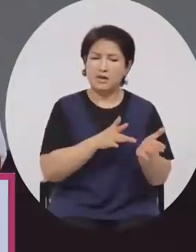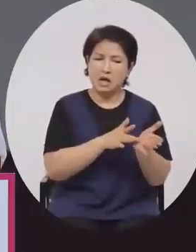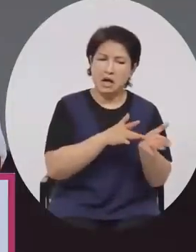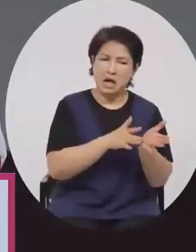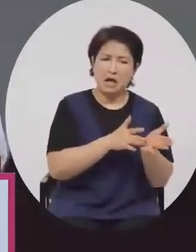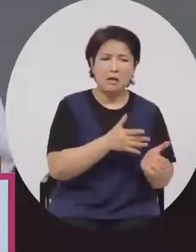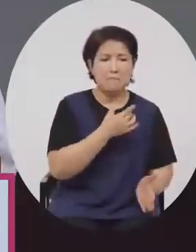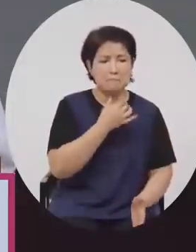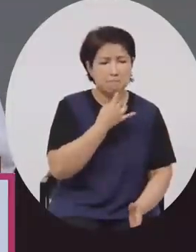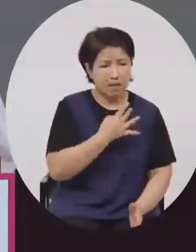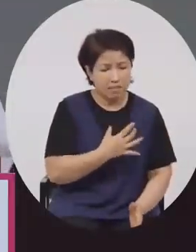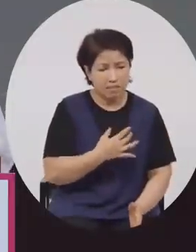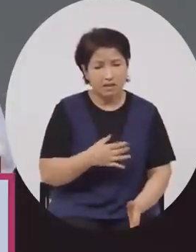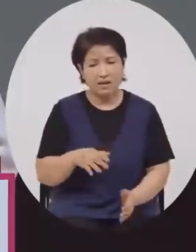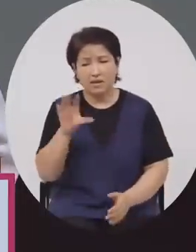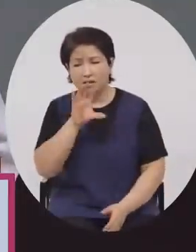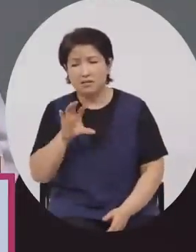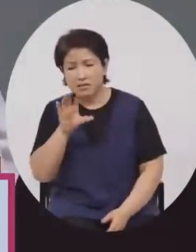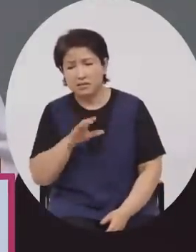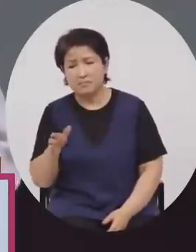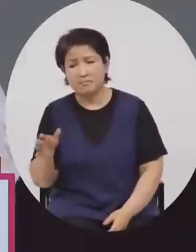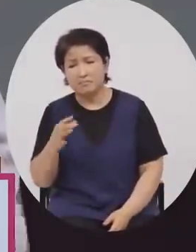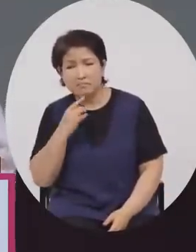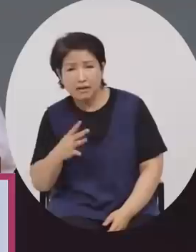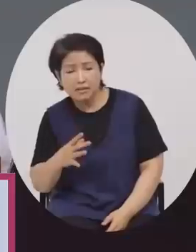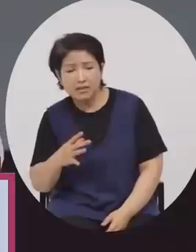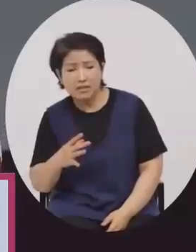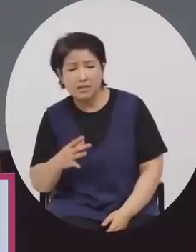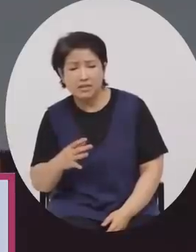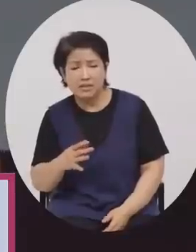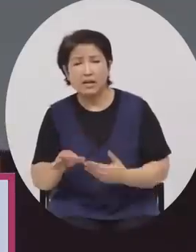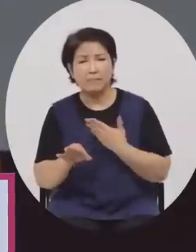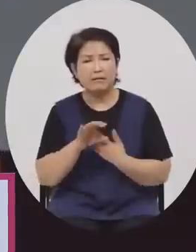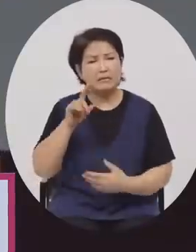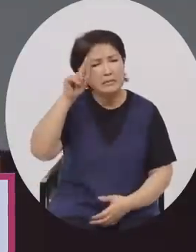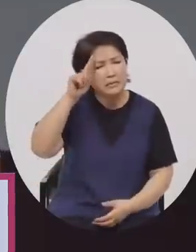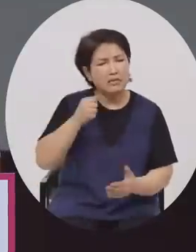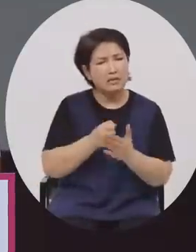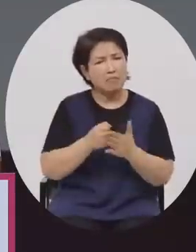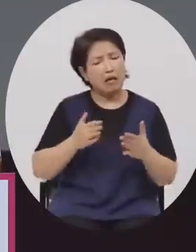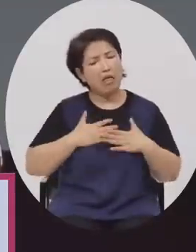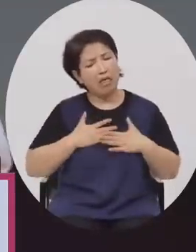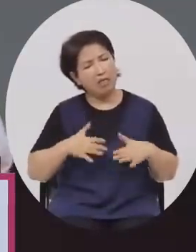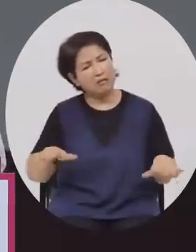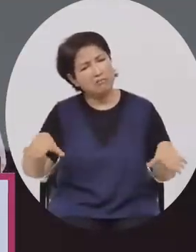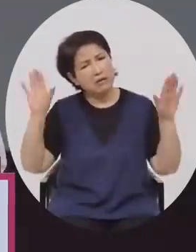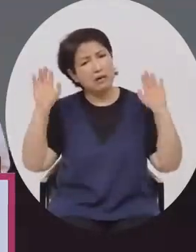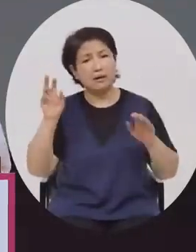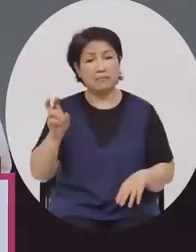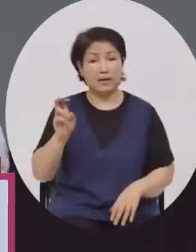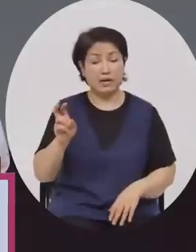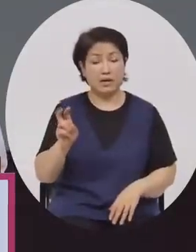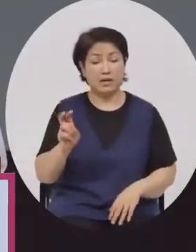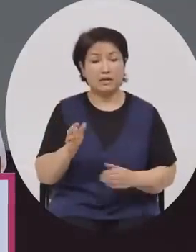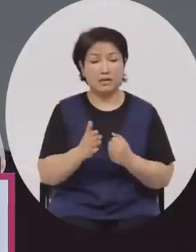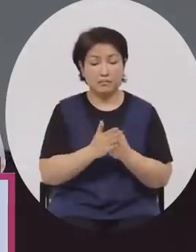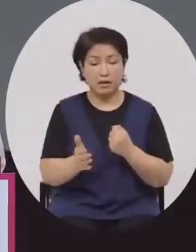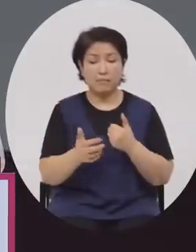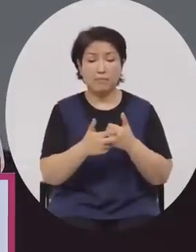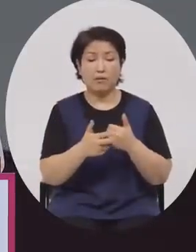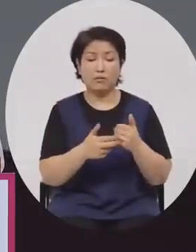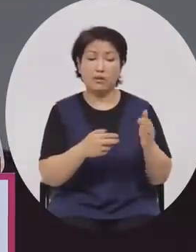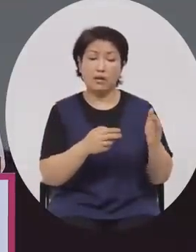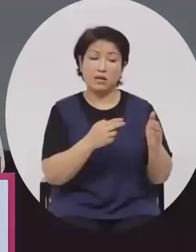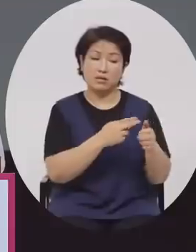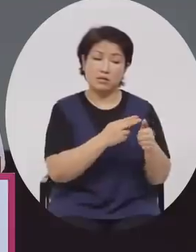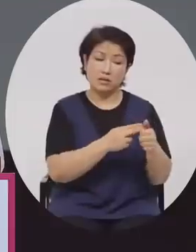안 하거나 약도 안 먹고 연습하려면 스트레스를 너무 많이 받아가 지치게 돼요. 초기에는 그러니까 의사가 보고 아,